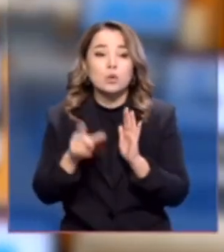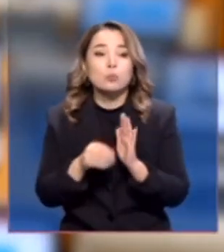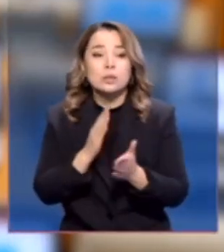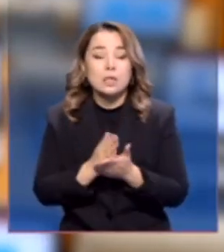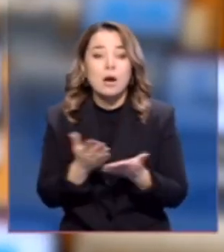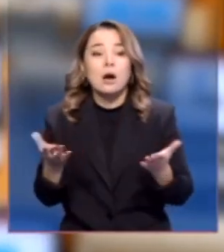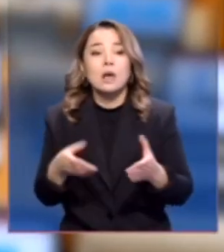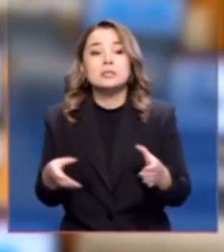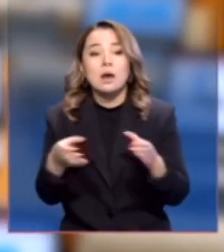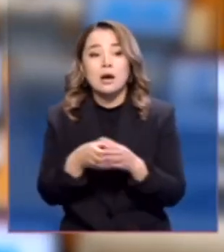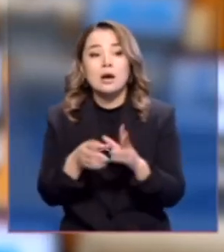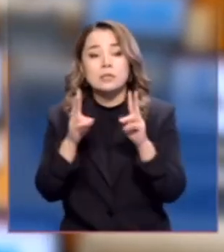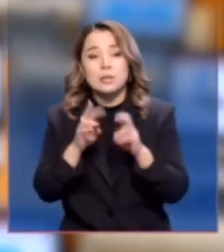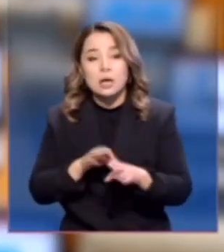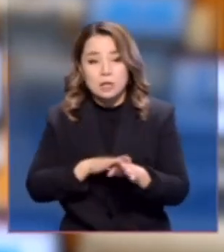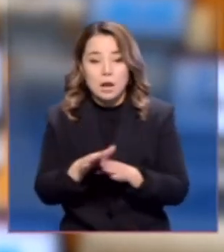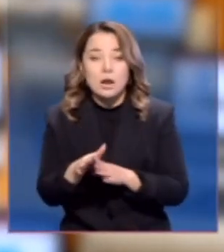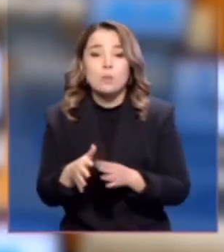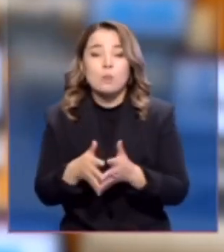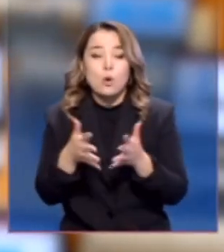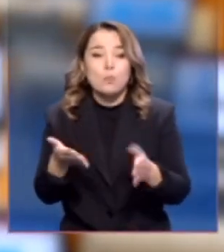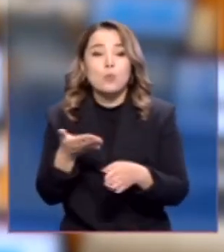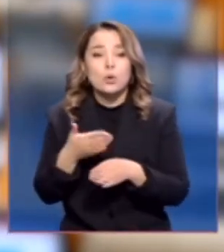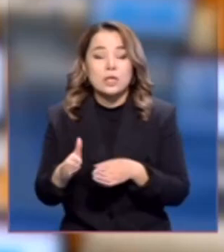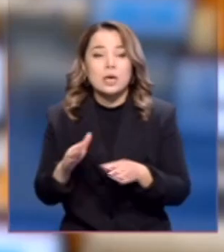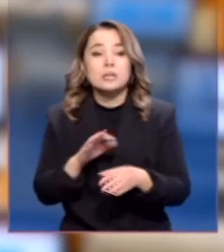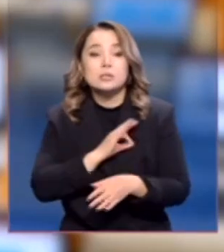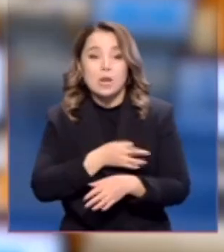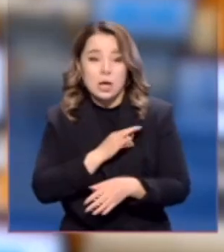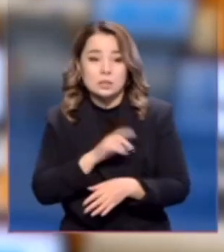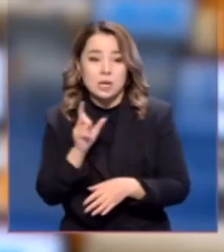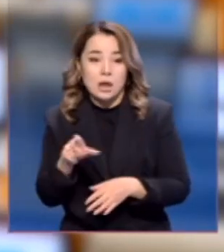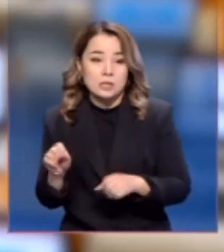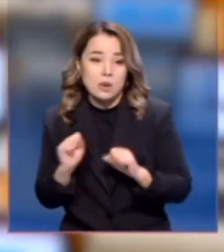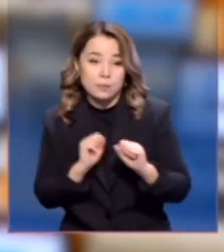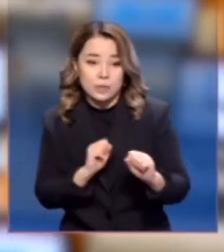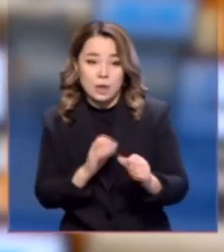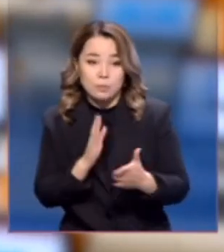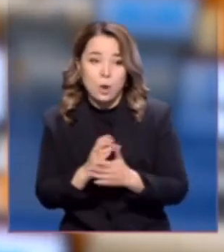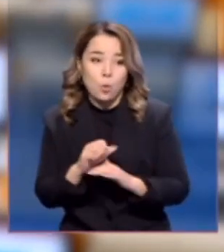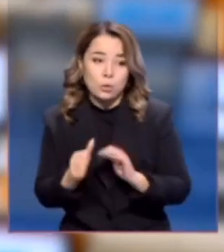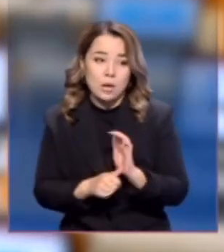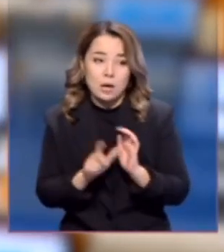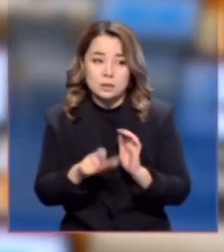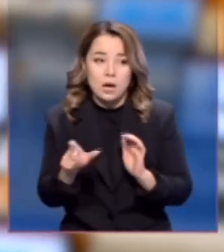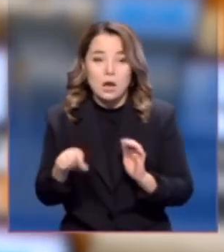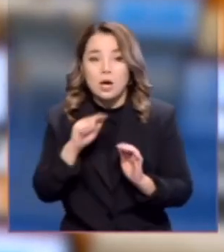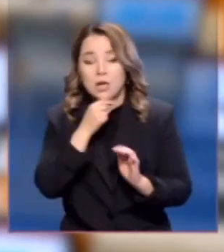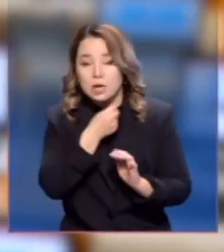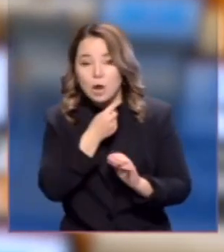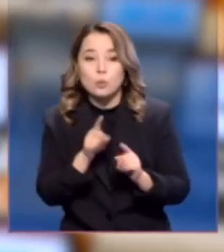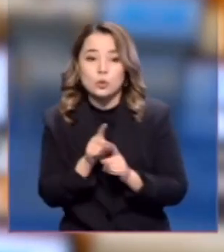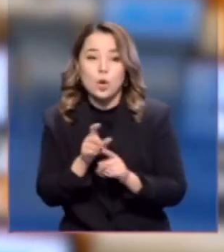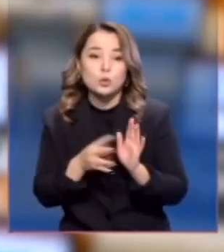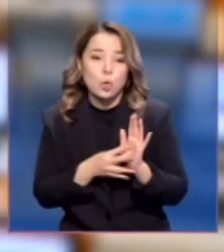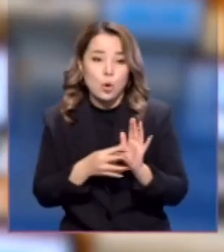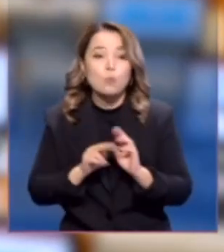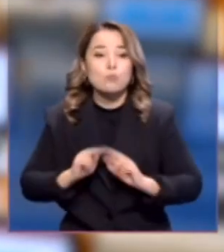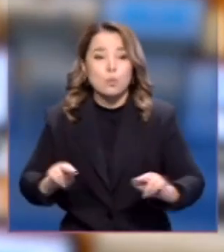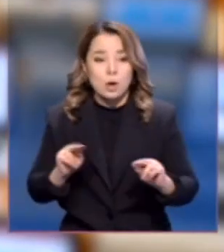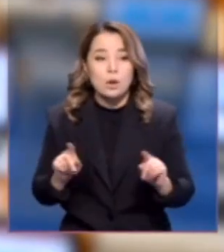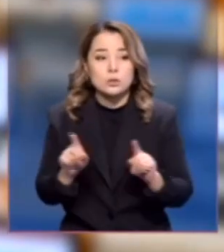қай саладан екен саралап шықтық. Сөйтсек, басым бөлігі заңгер екен. 16 адам. Экономист аз емес, 9. Мұғалім де